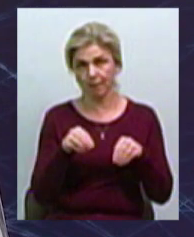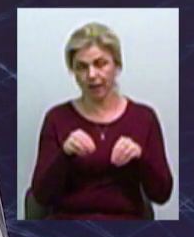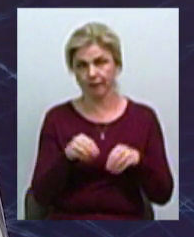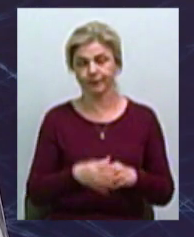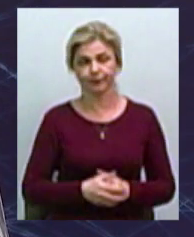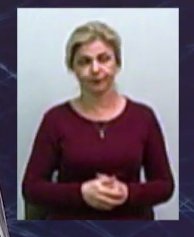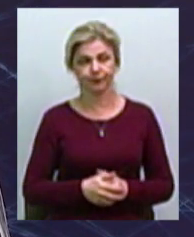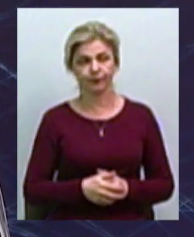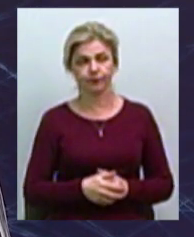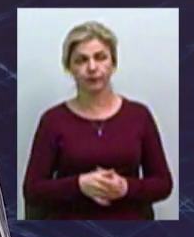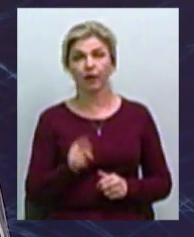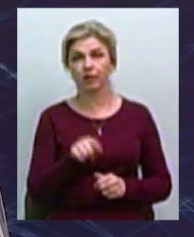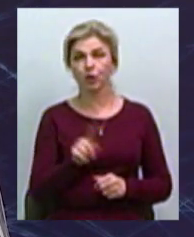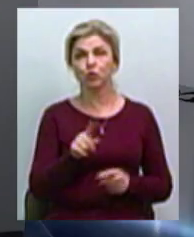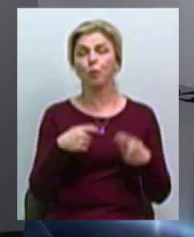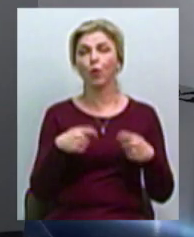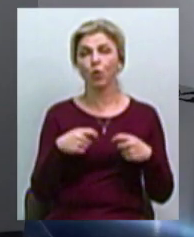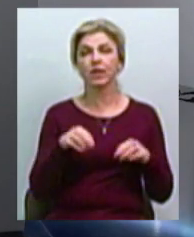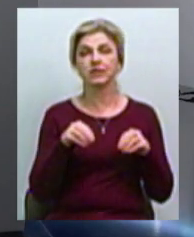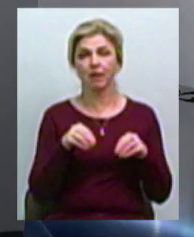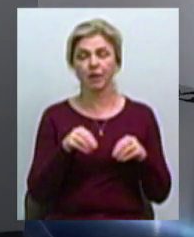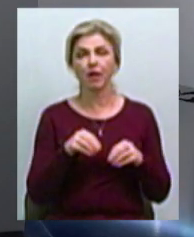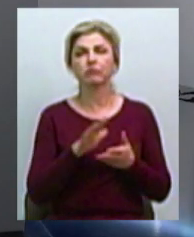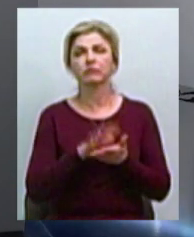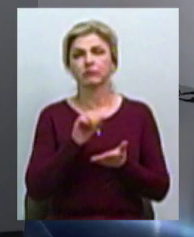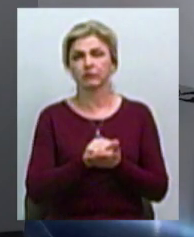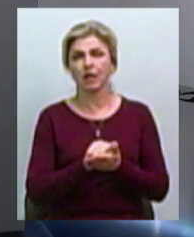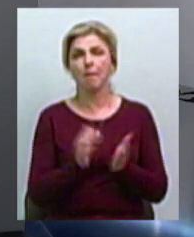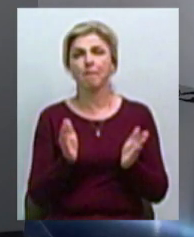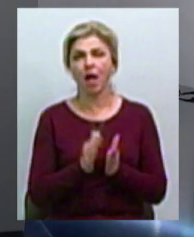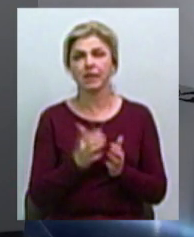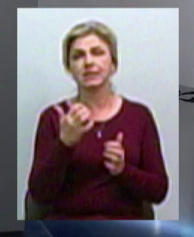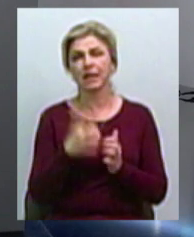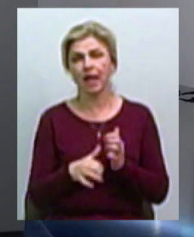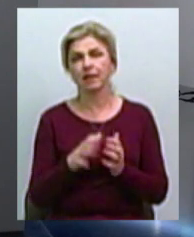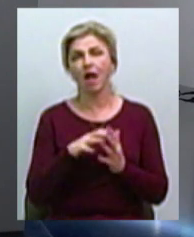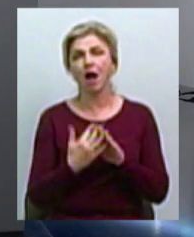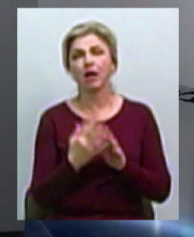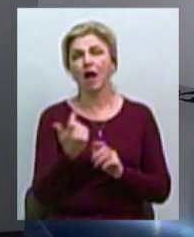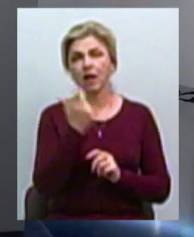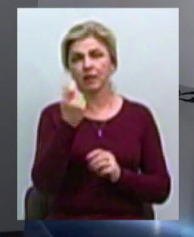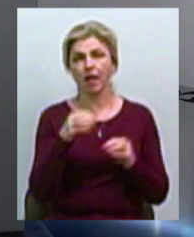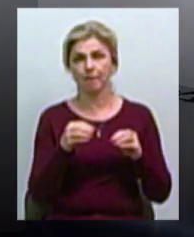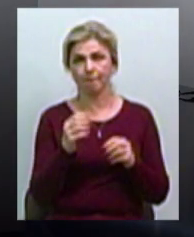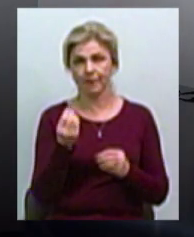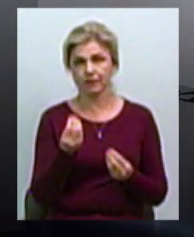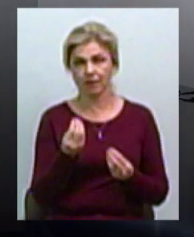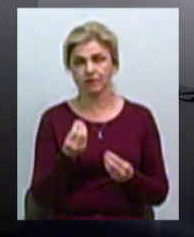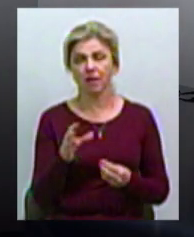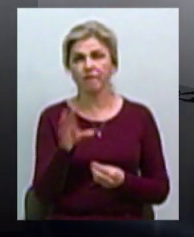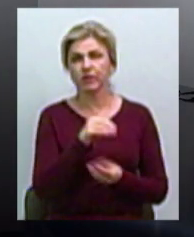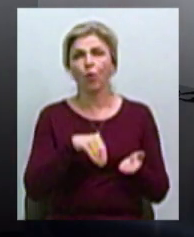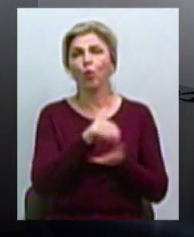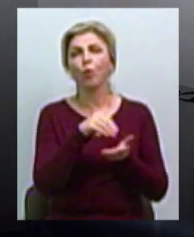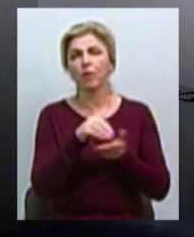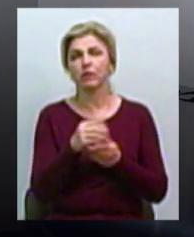по-перше, те, що продаж землі знищить малий та середній аграрний бізнес. Мається на увазі, що дрібним фермерам землі не дістанеться, все скуплять